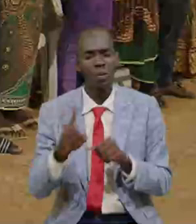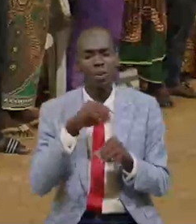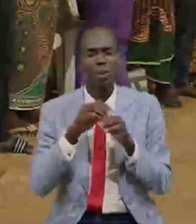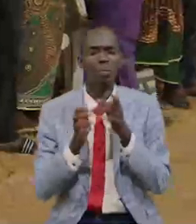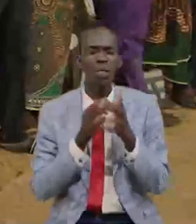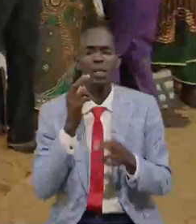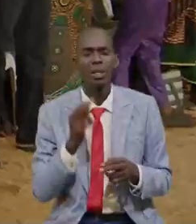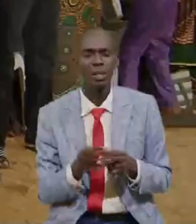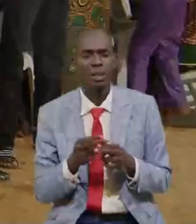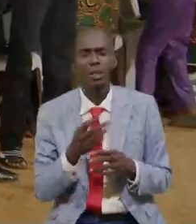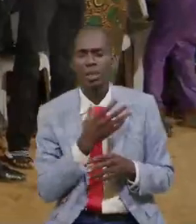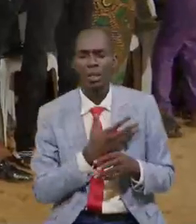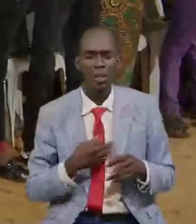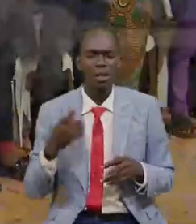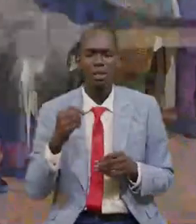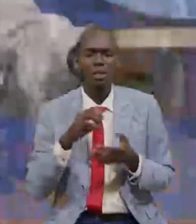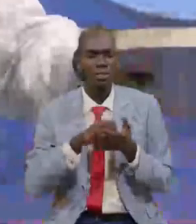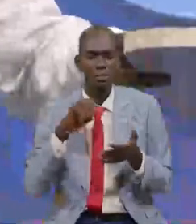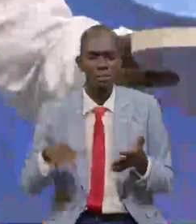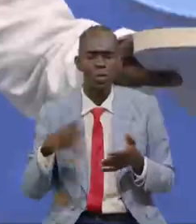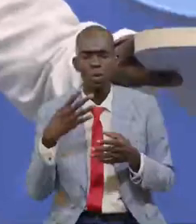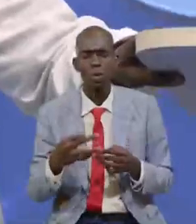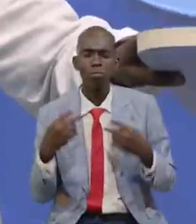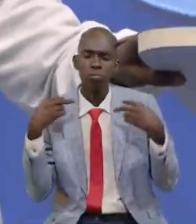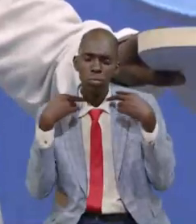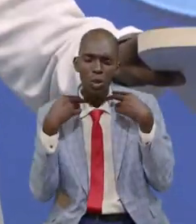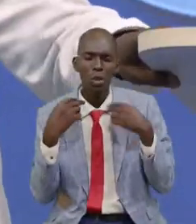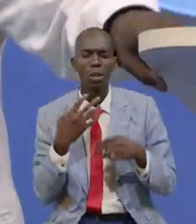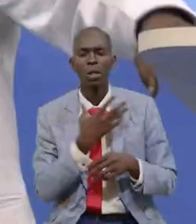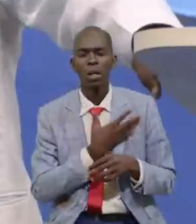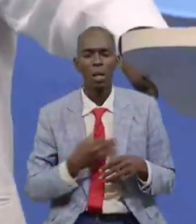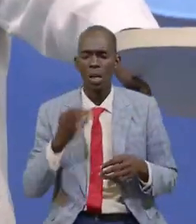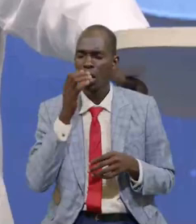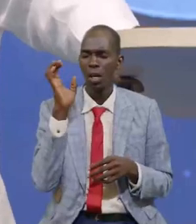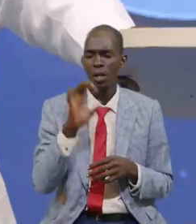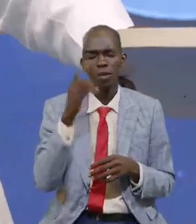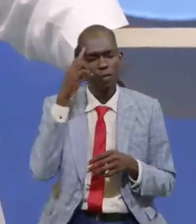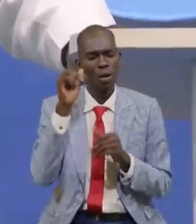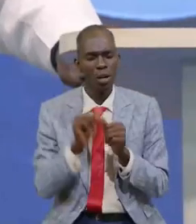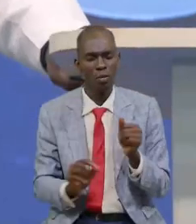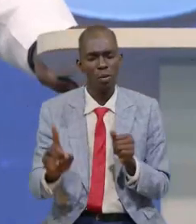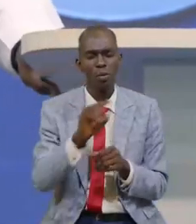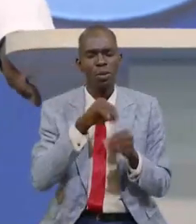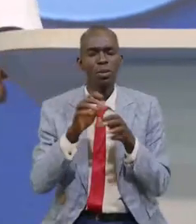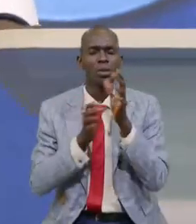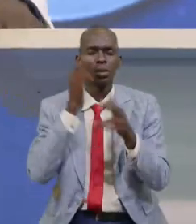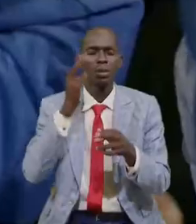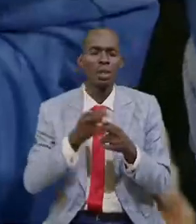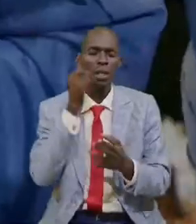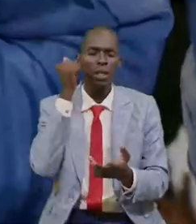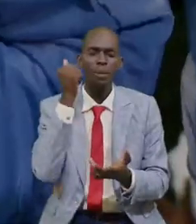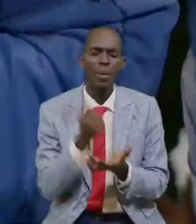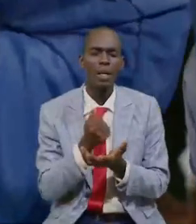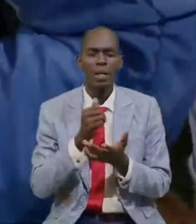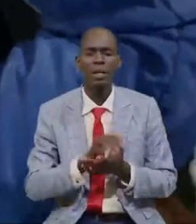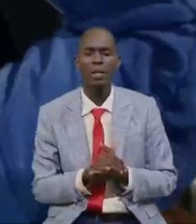monde, et l'annulation et le brisement de tout joug, de toute